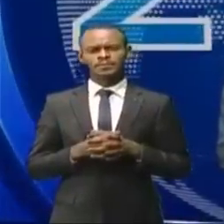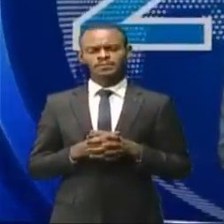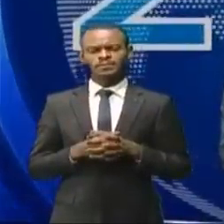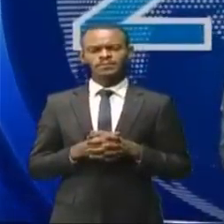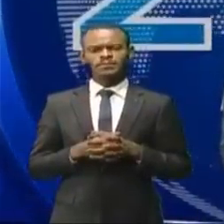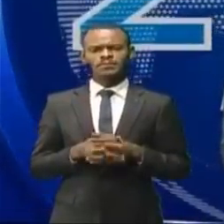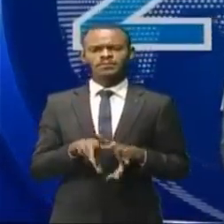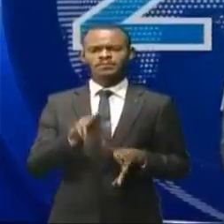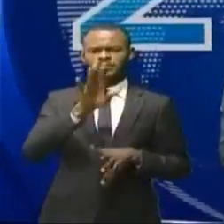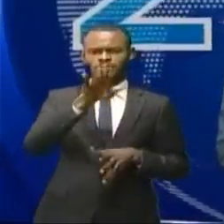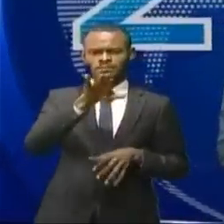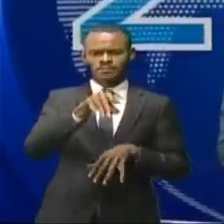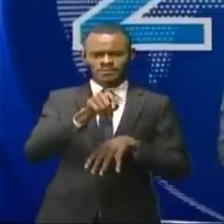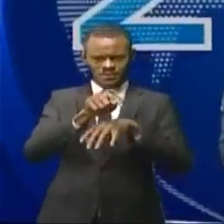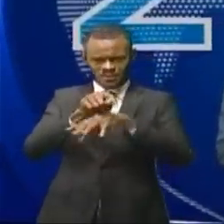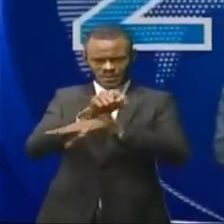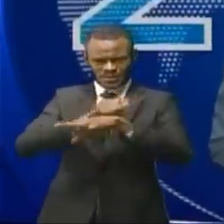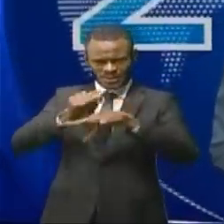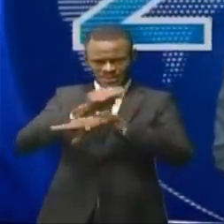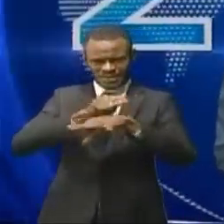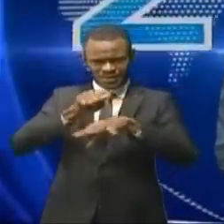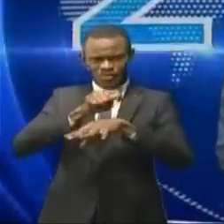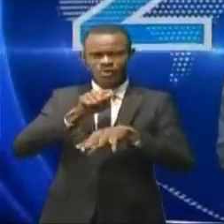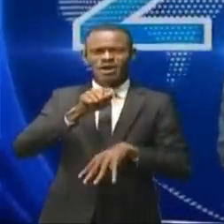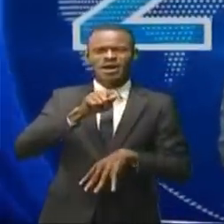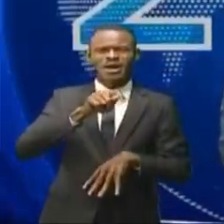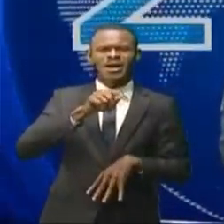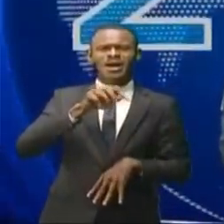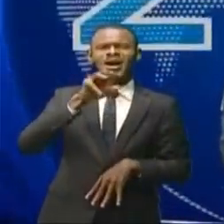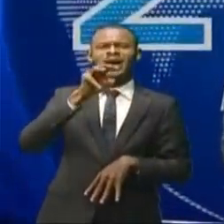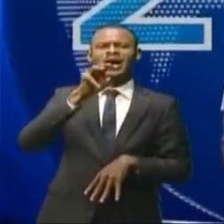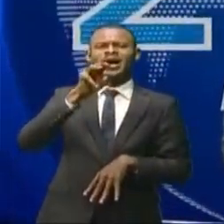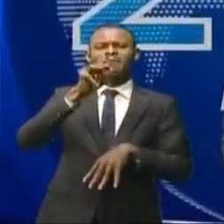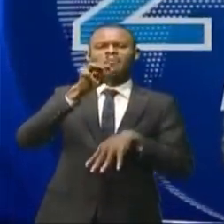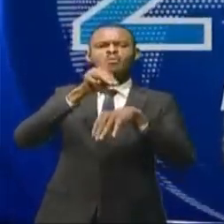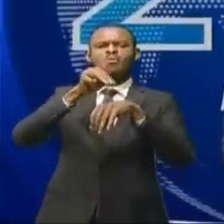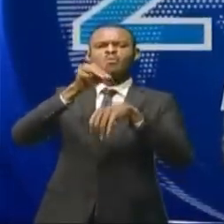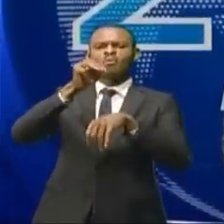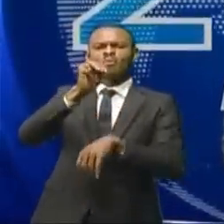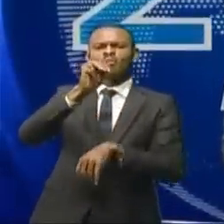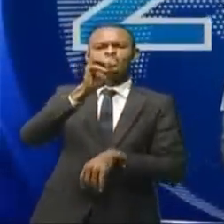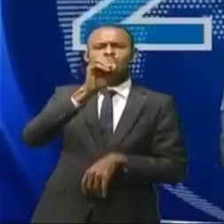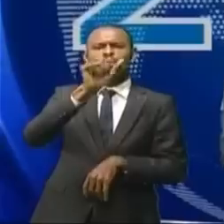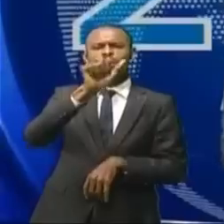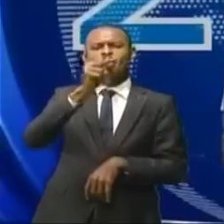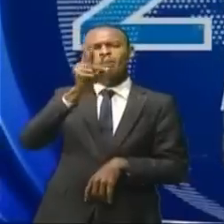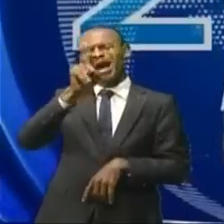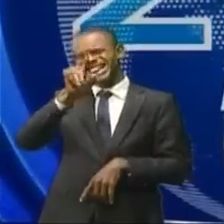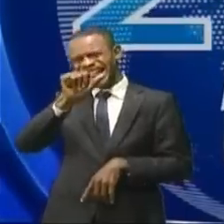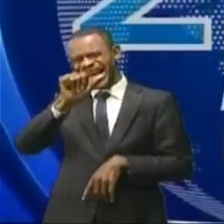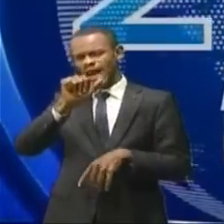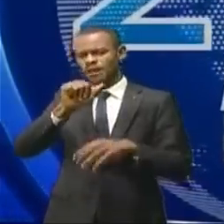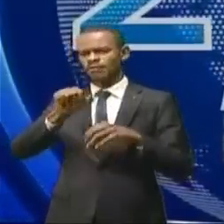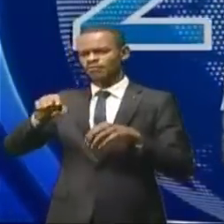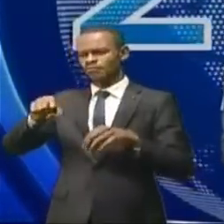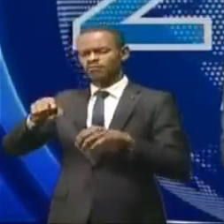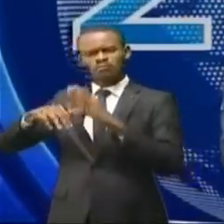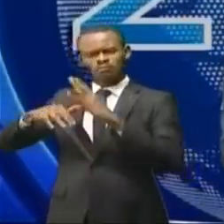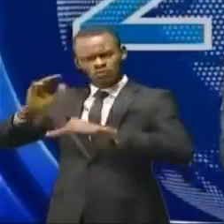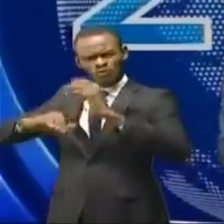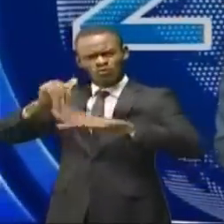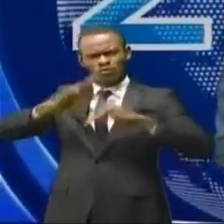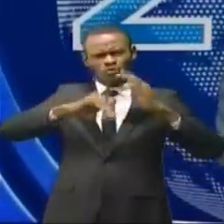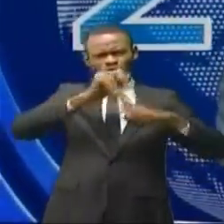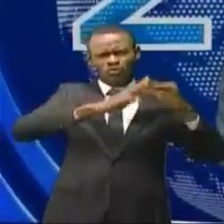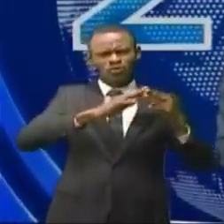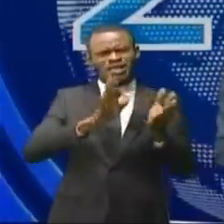dans le territoire demanda 18 infrastructures sont en pleine construction dont 10 centres de santé et cette école primaire en mission